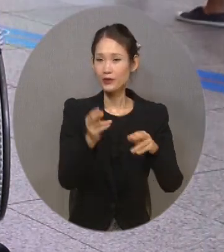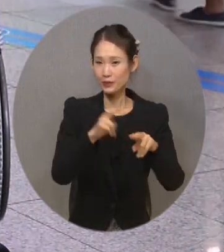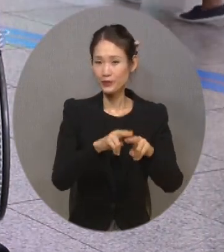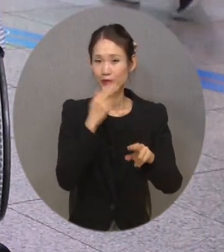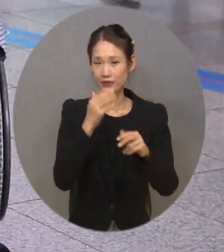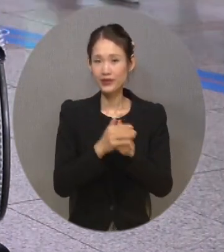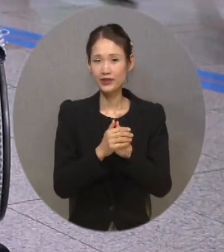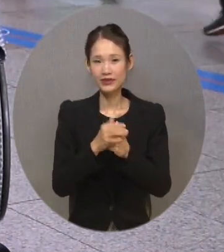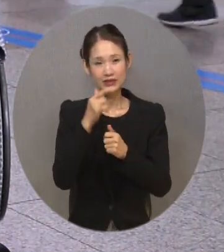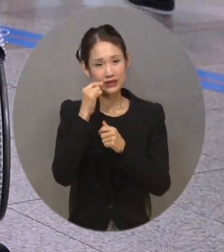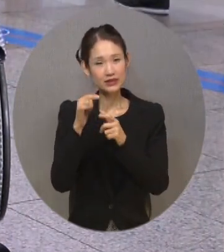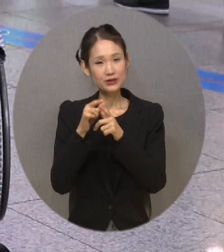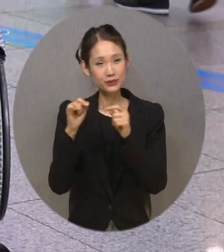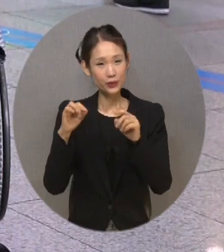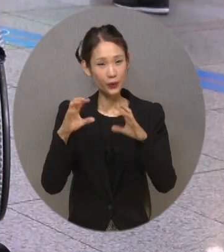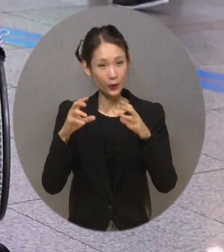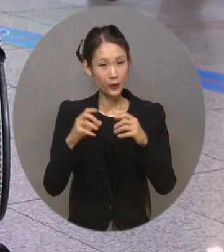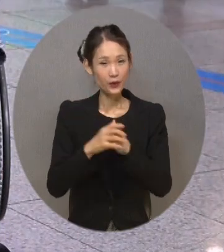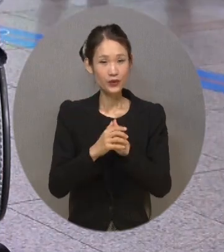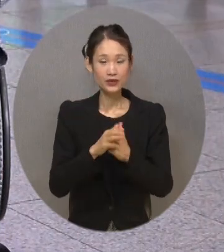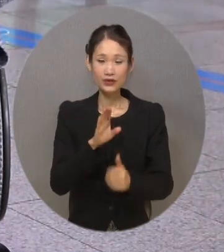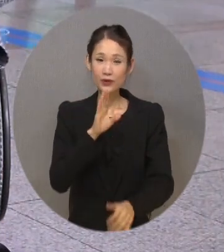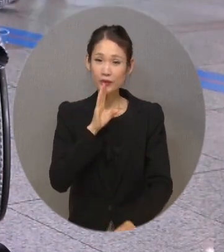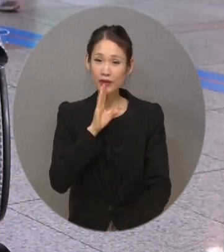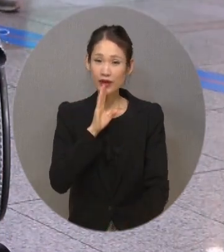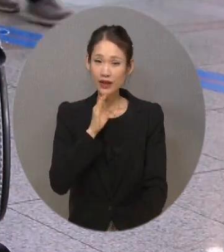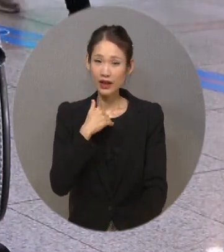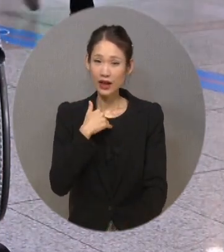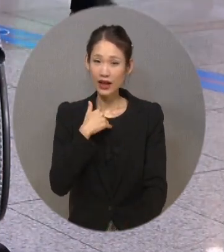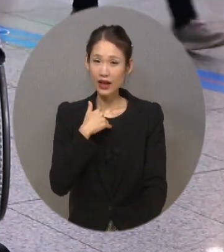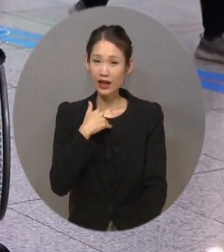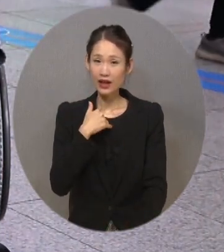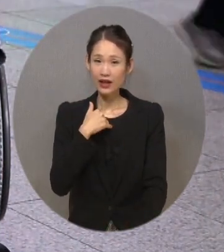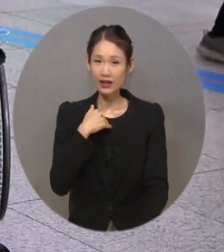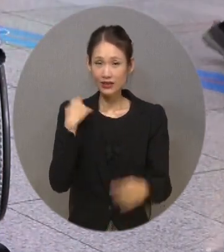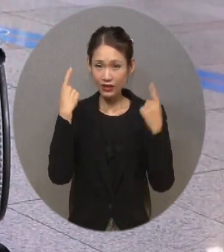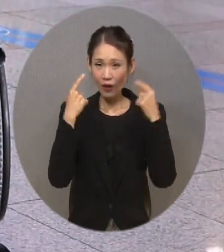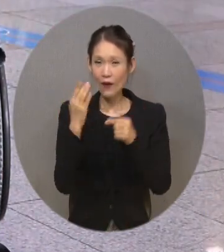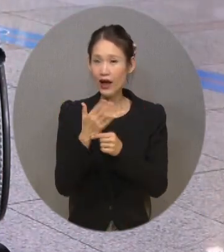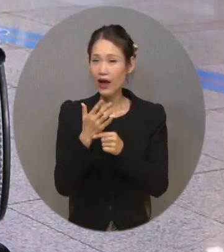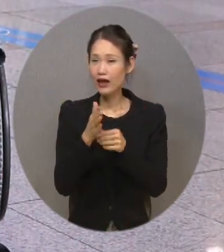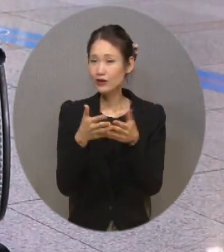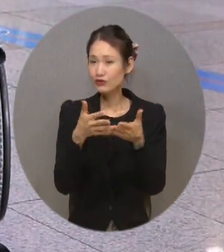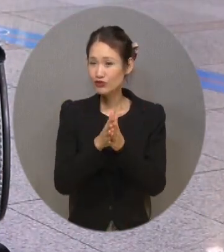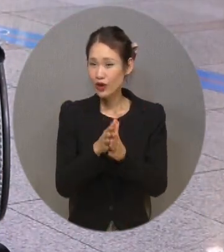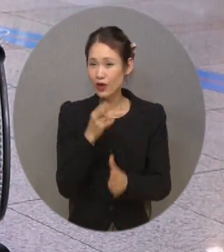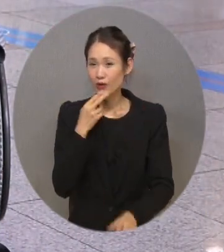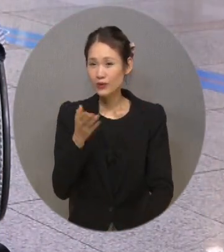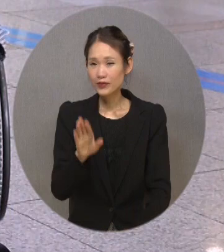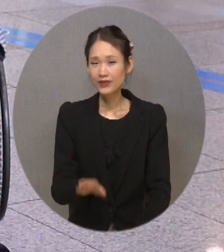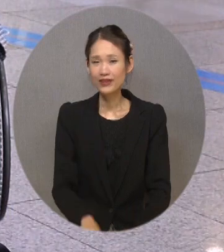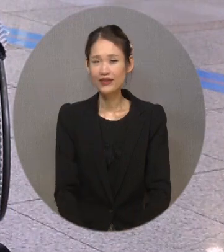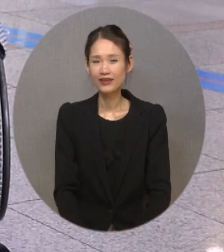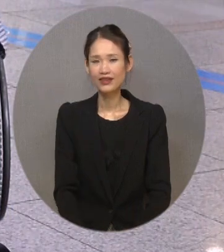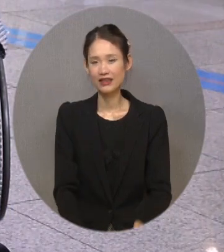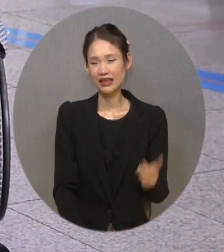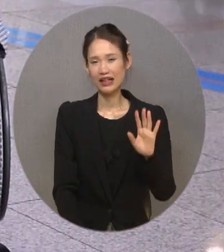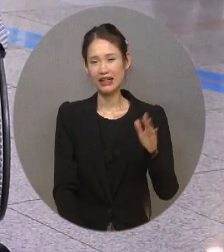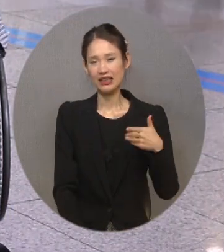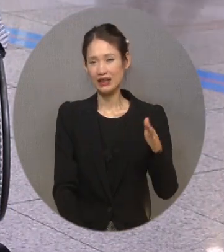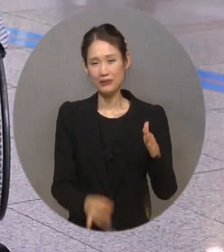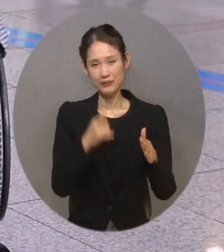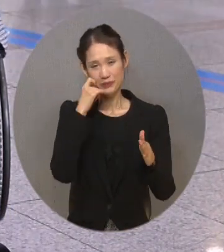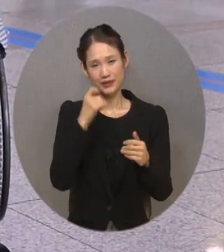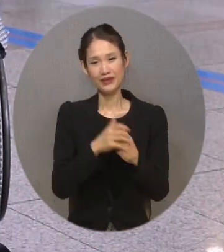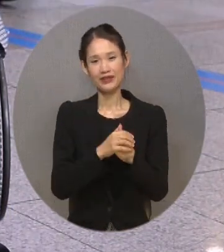가는 거로? 여수도 가도 가. 어, 진짜 그런 거? 일본 가는 거야? 아, 그래? 아, 여권은 안 챙겨왔는데? 여권 없는데? 여권 없으면 못 가지. 그럼 우리는